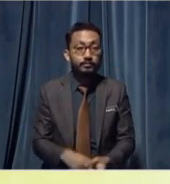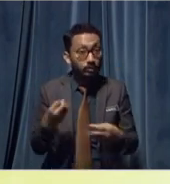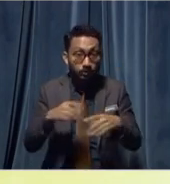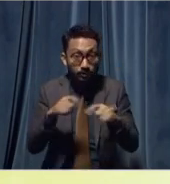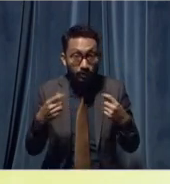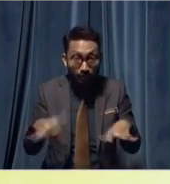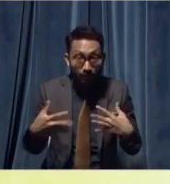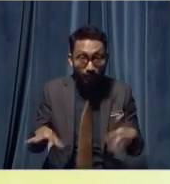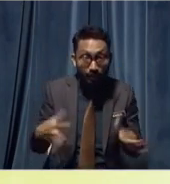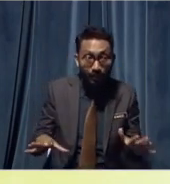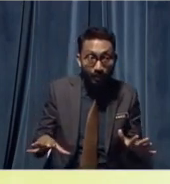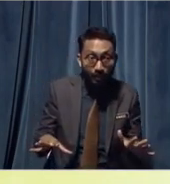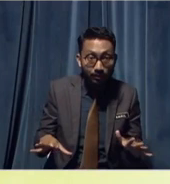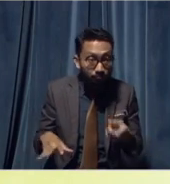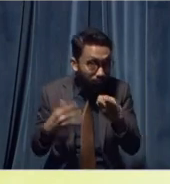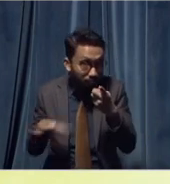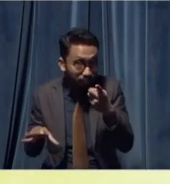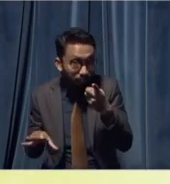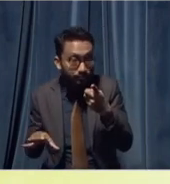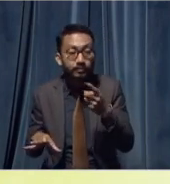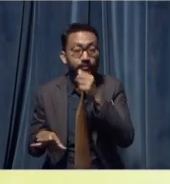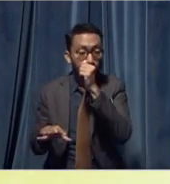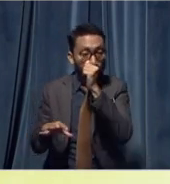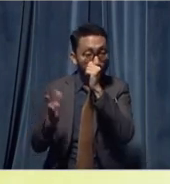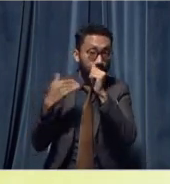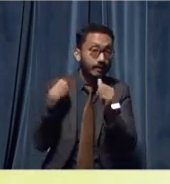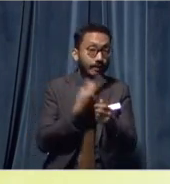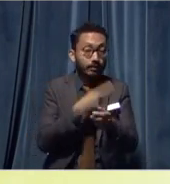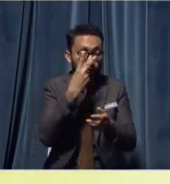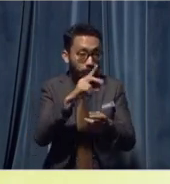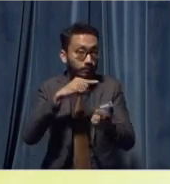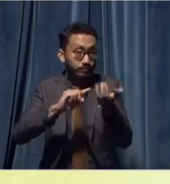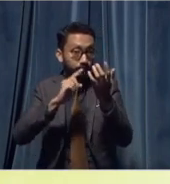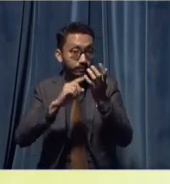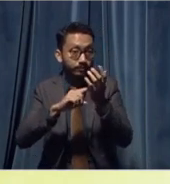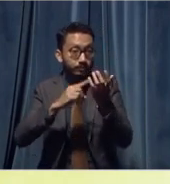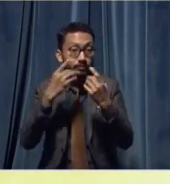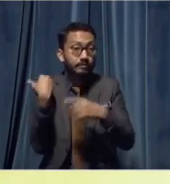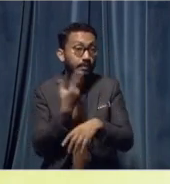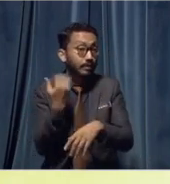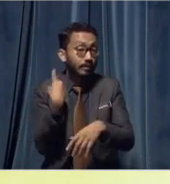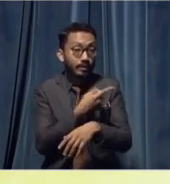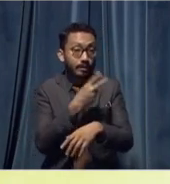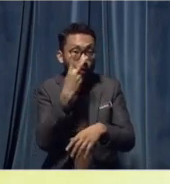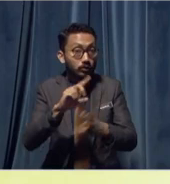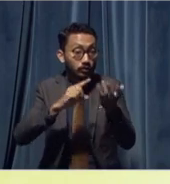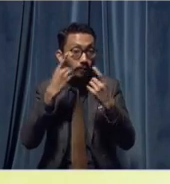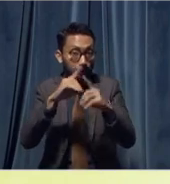Sudah cuba? Sudah ada jawapan? Mari kita semak jawapannya.